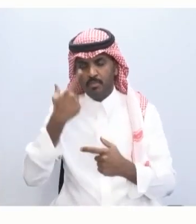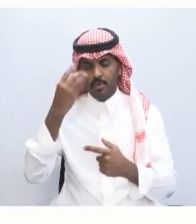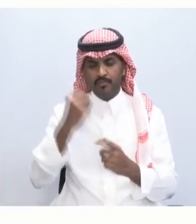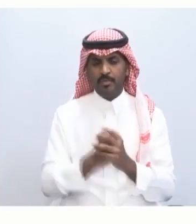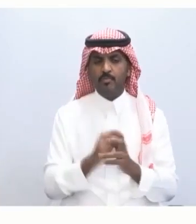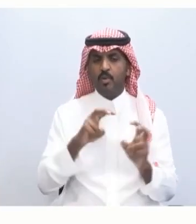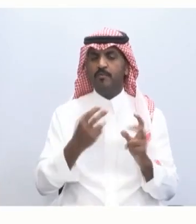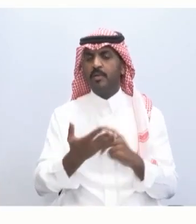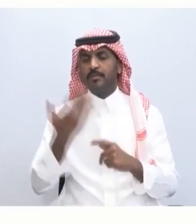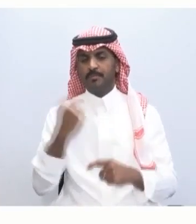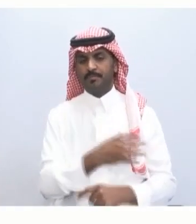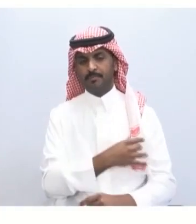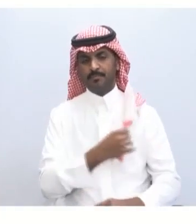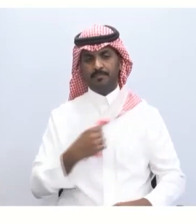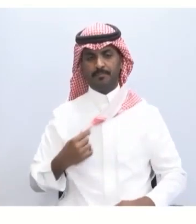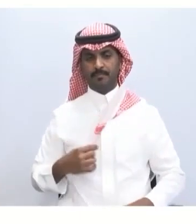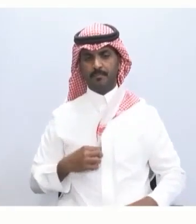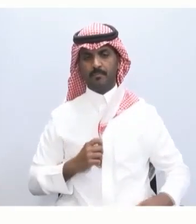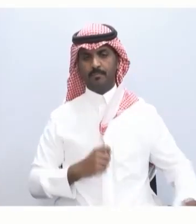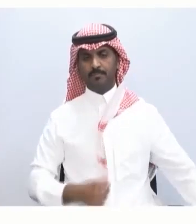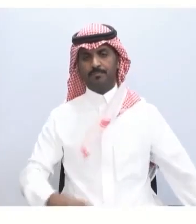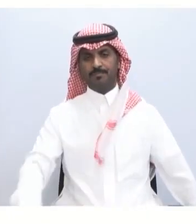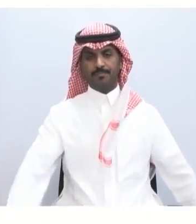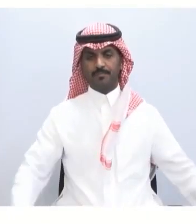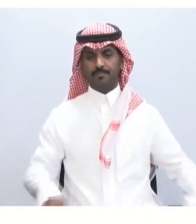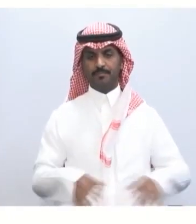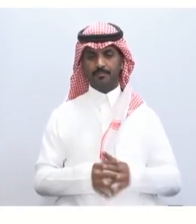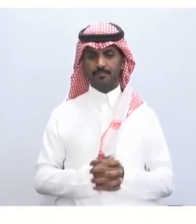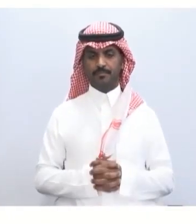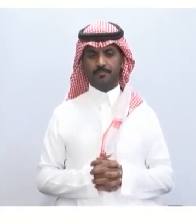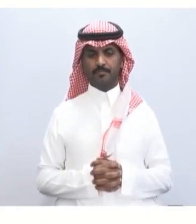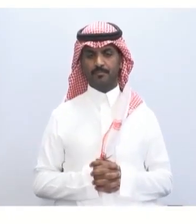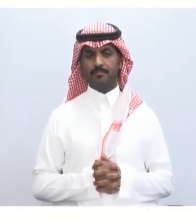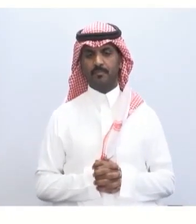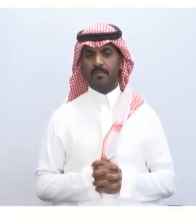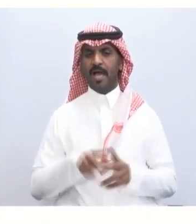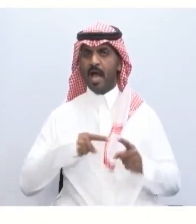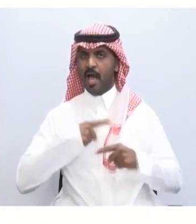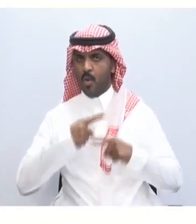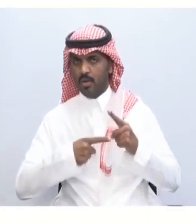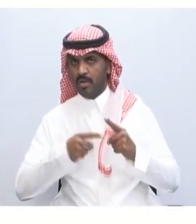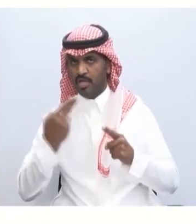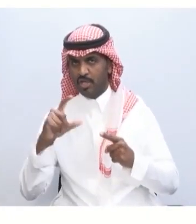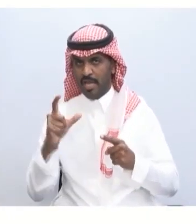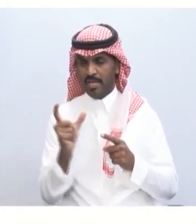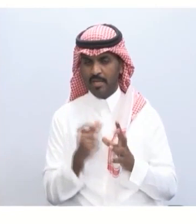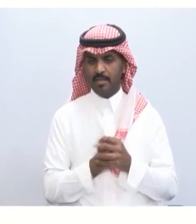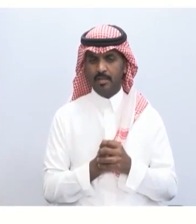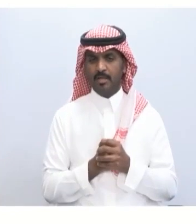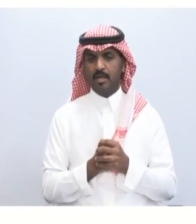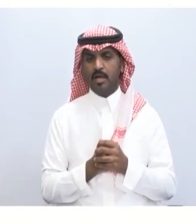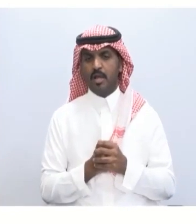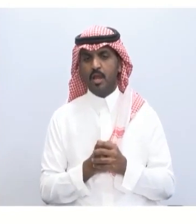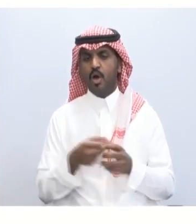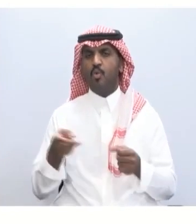وقفنا عليه ابنائي وبنات الطلاب في الدرس السابق حاول عجلان